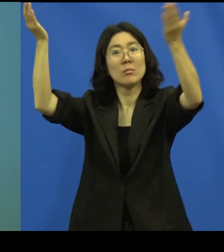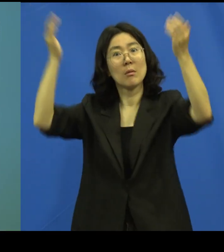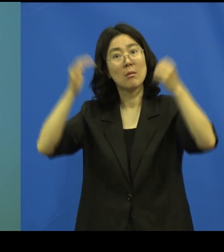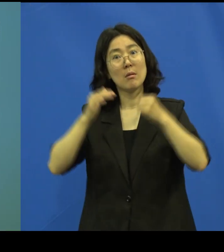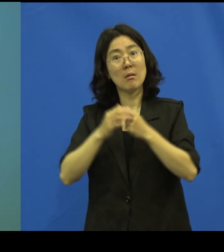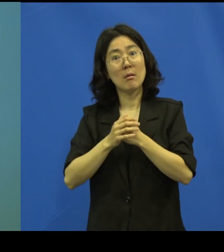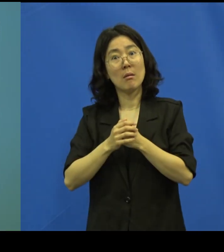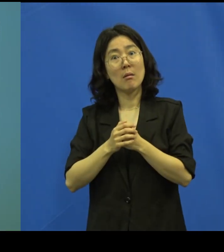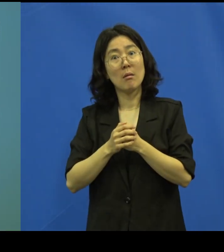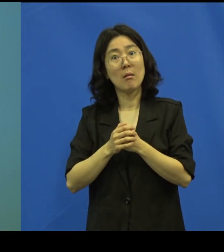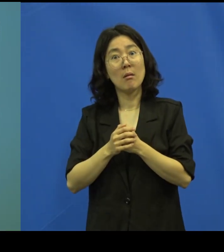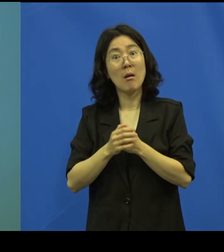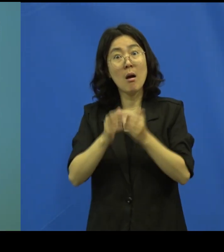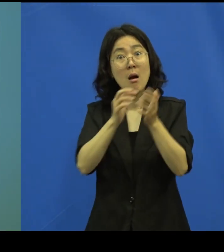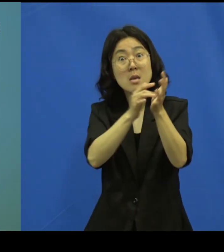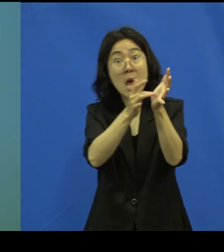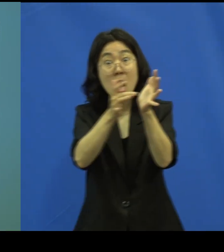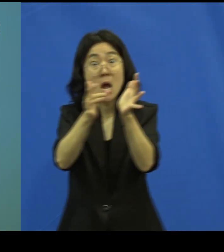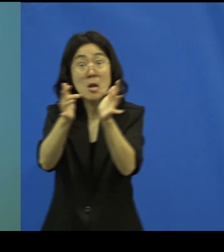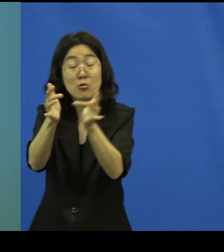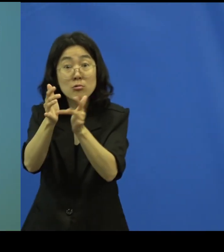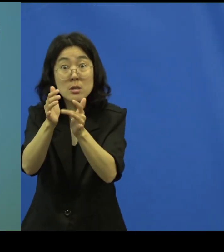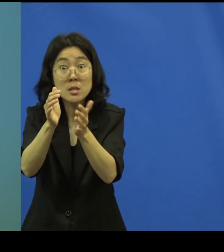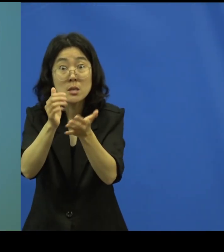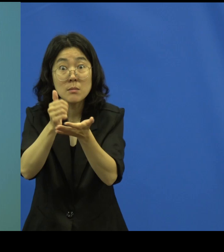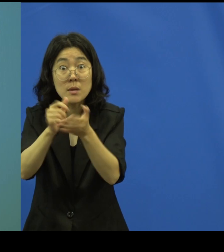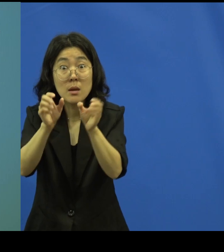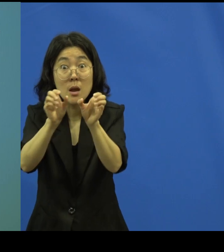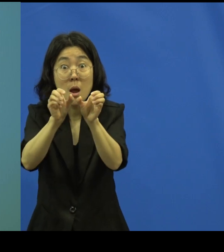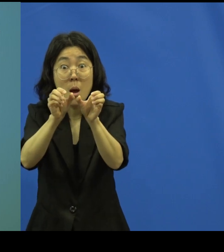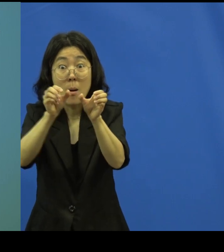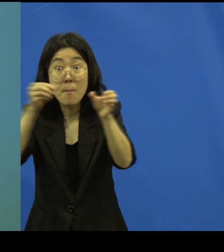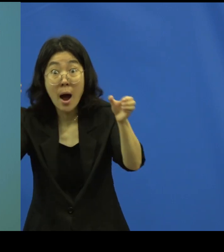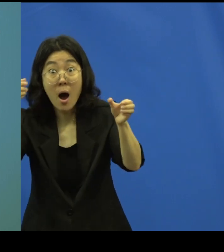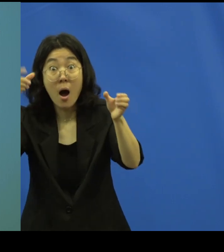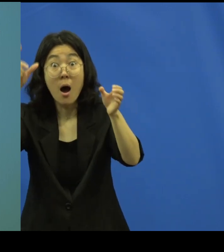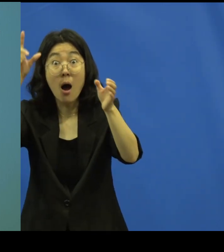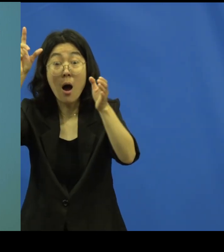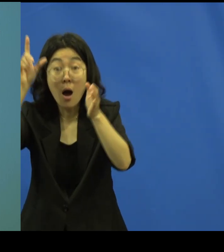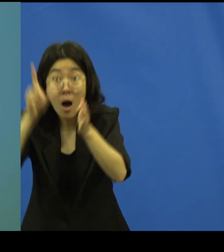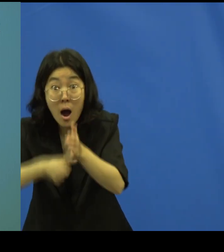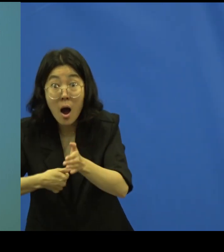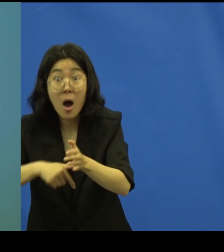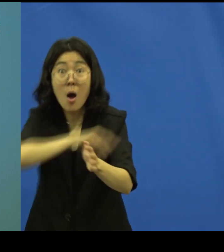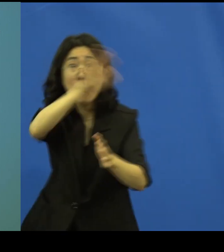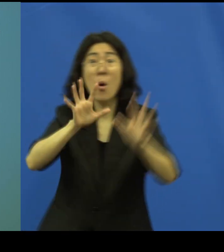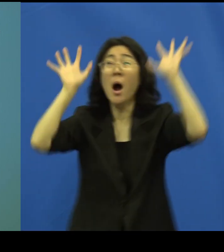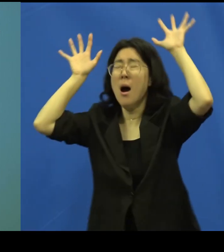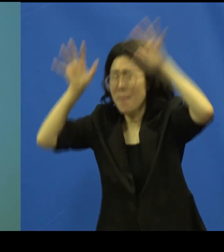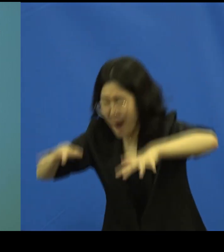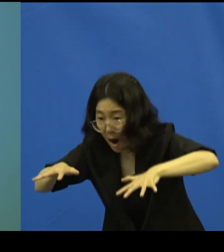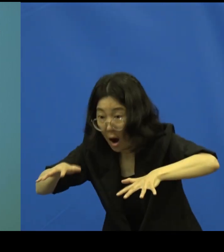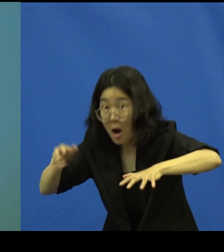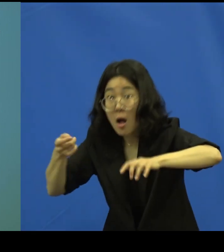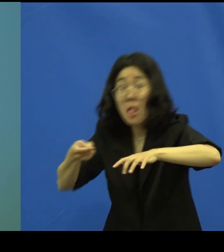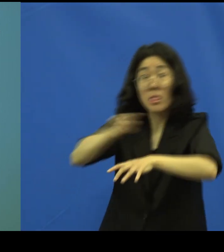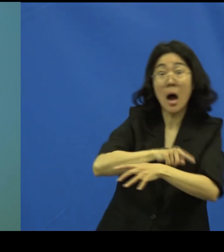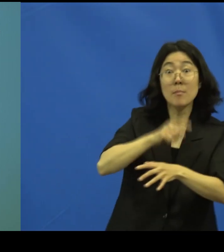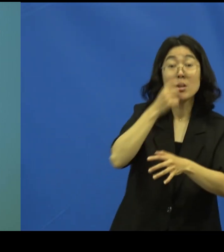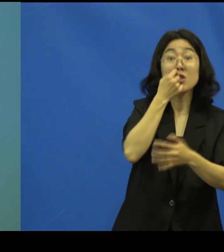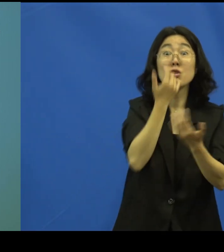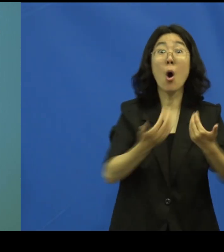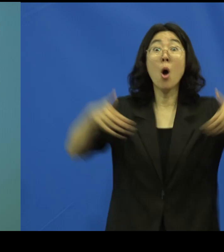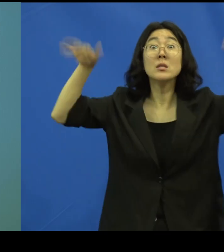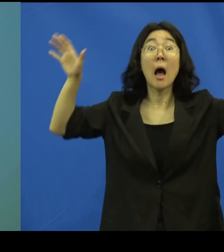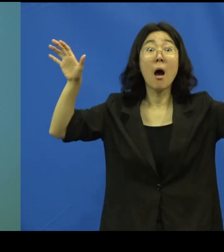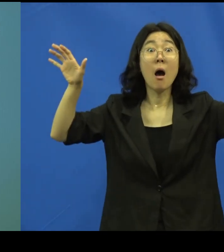만만이요 천천이라. 모든 피조물들이 함께 노래하는 장면, 우주적인 합창이고, 그분은 예배를 받으시기에